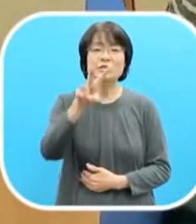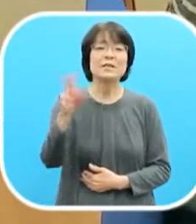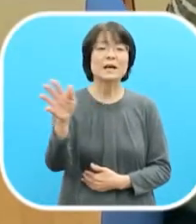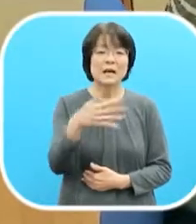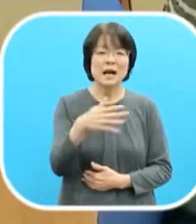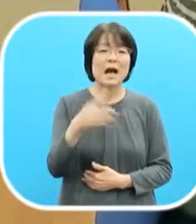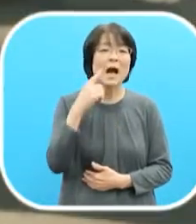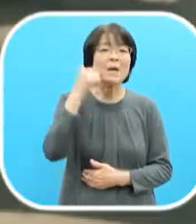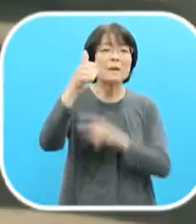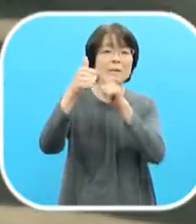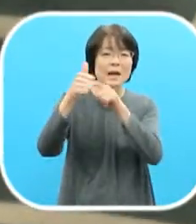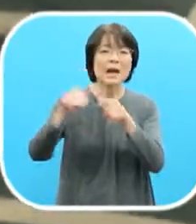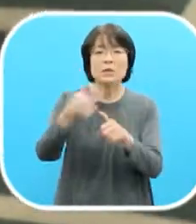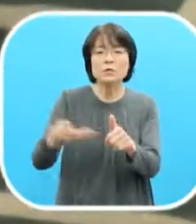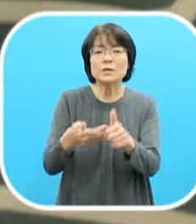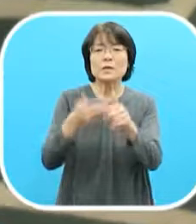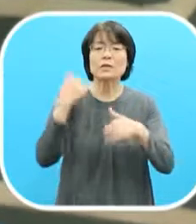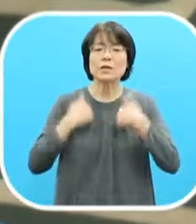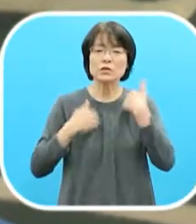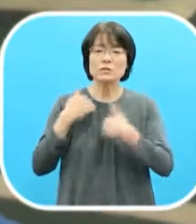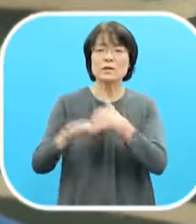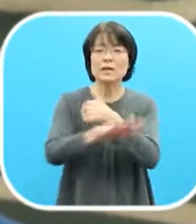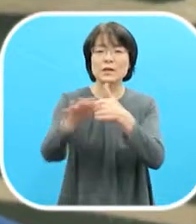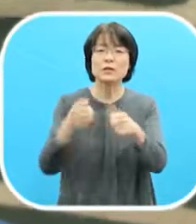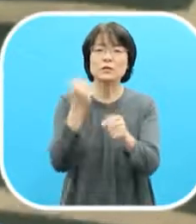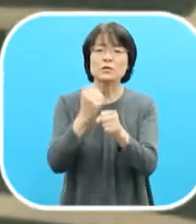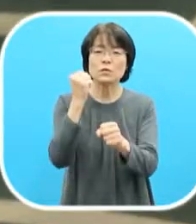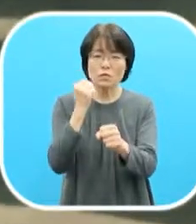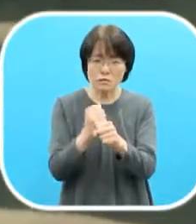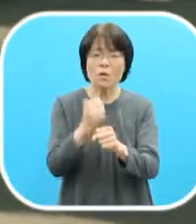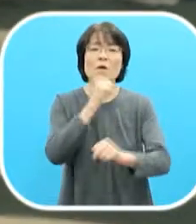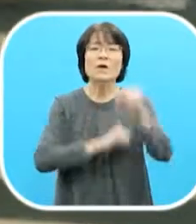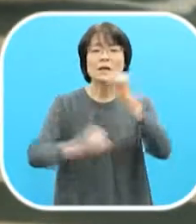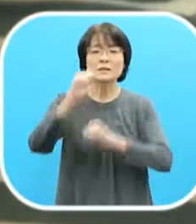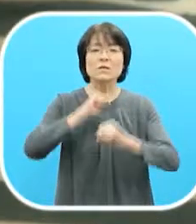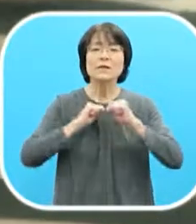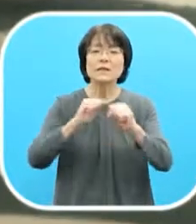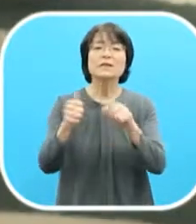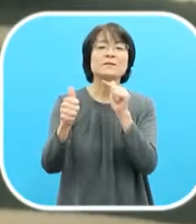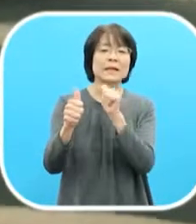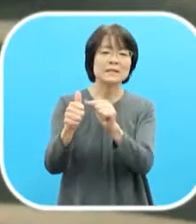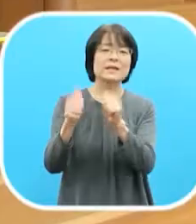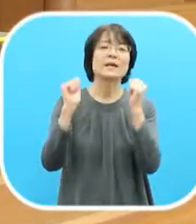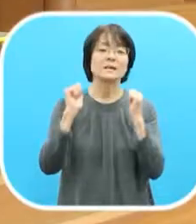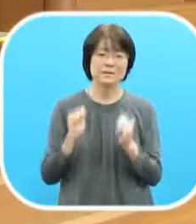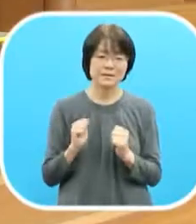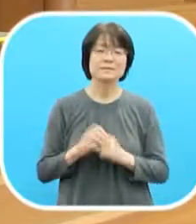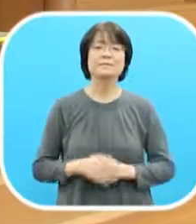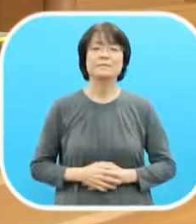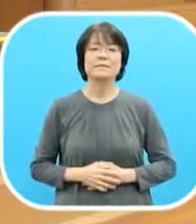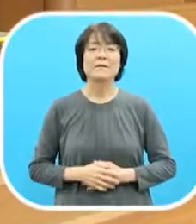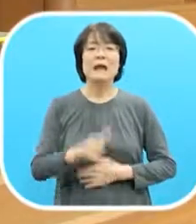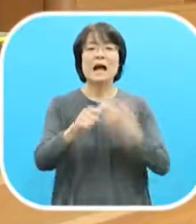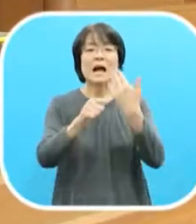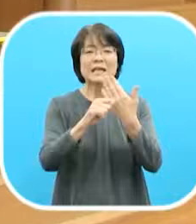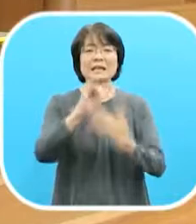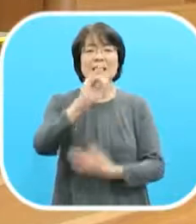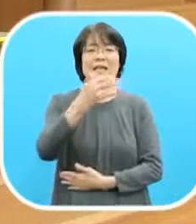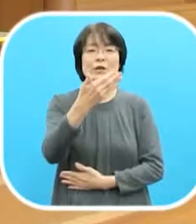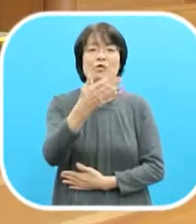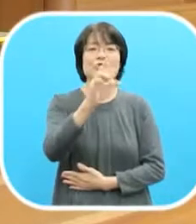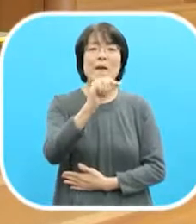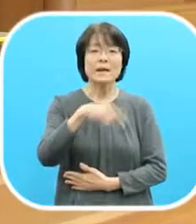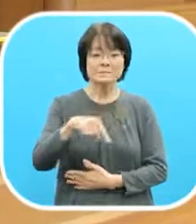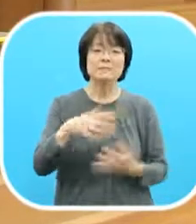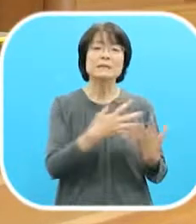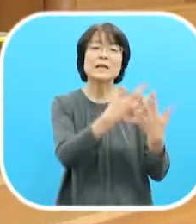からパパが子育てを楽しめる環境を作ろうと活動を続けている男性がいます。 秋田イクメンネットワ